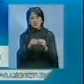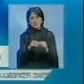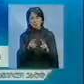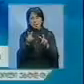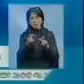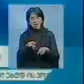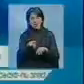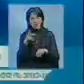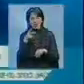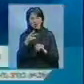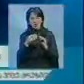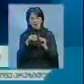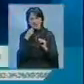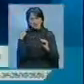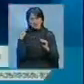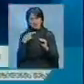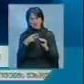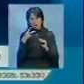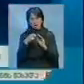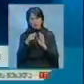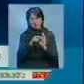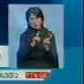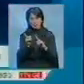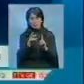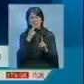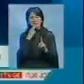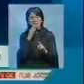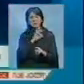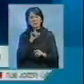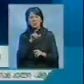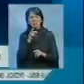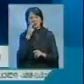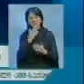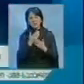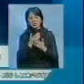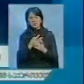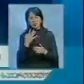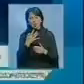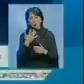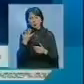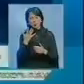კვლევის თანახმად 2010 წლიდან 2016 წლამდე თამბაქოს მომხმარებელთა მაჩვენებელი